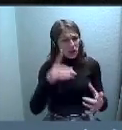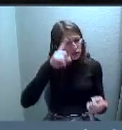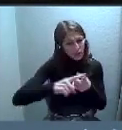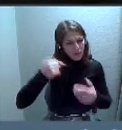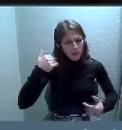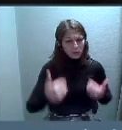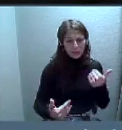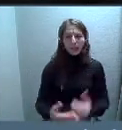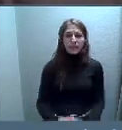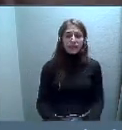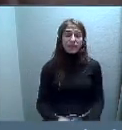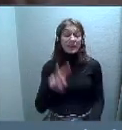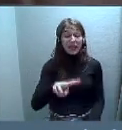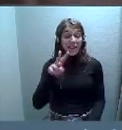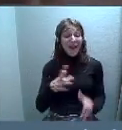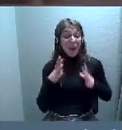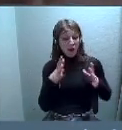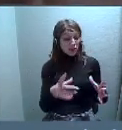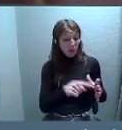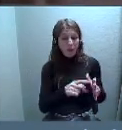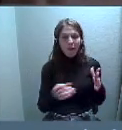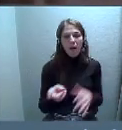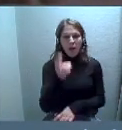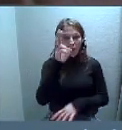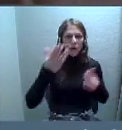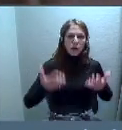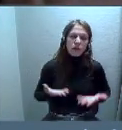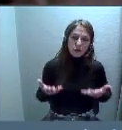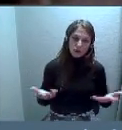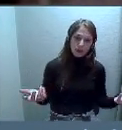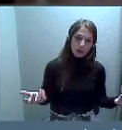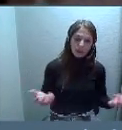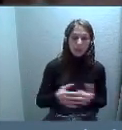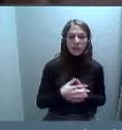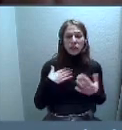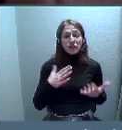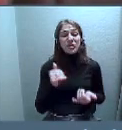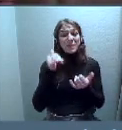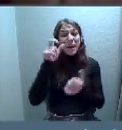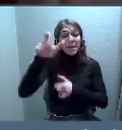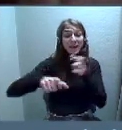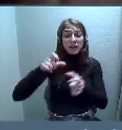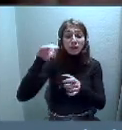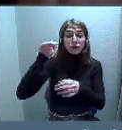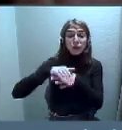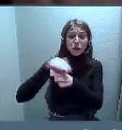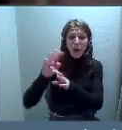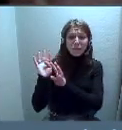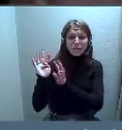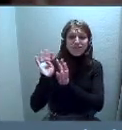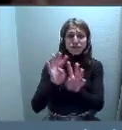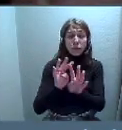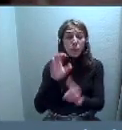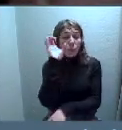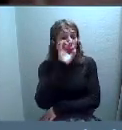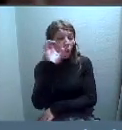un engagement qui est malheureusement encore trop rare aujourd'hui. Et ce que j'espère, c'est que ce soir, toutes les personnes qui sont venues ici par